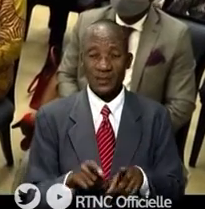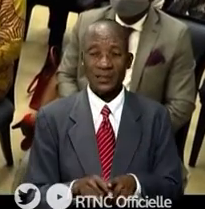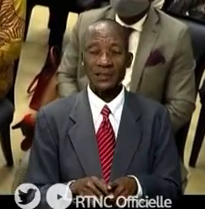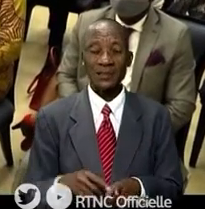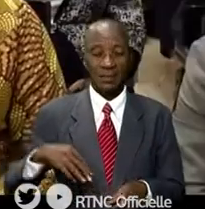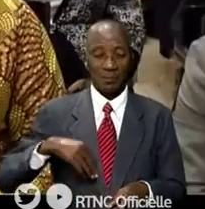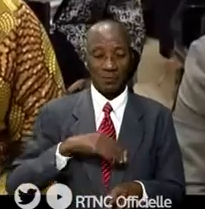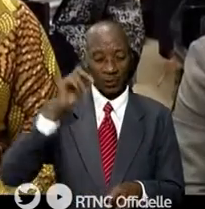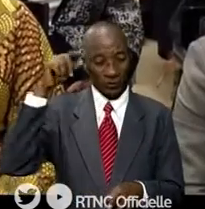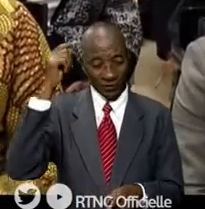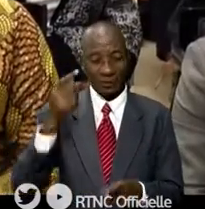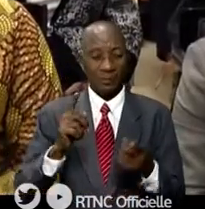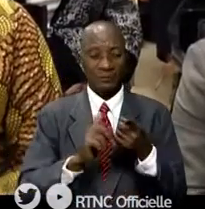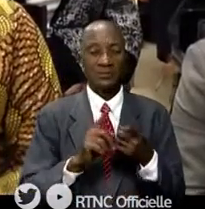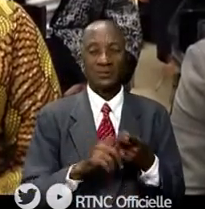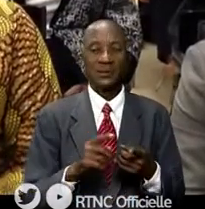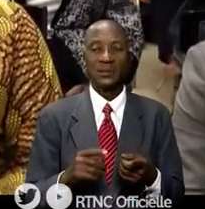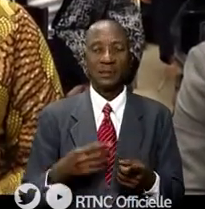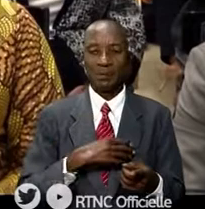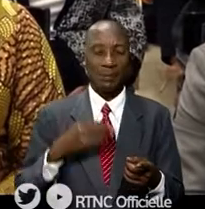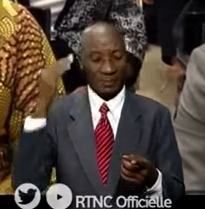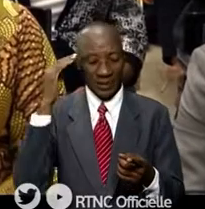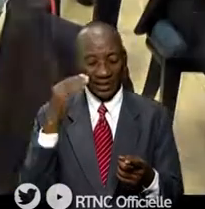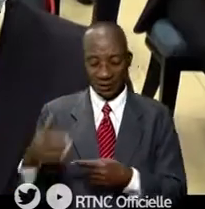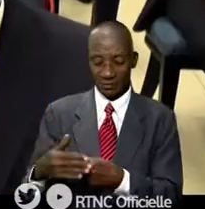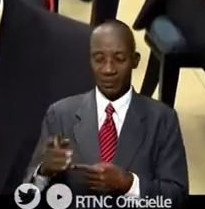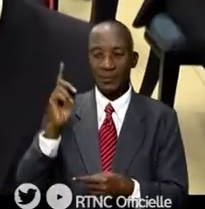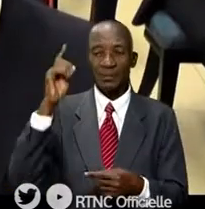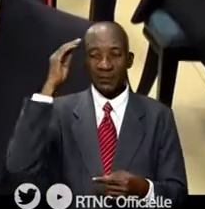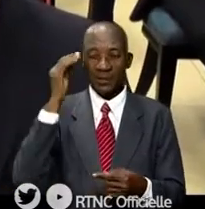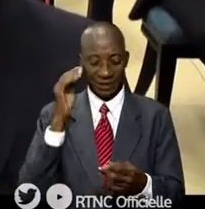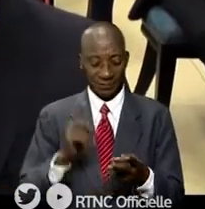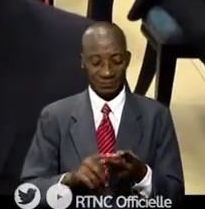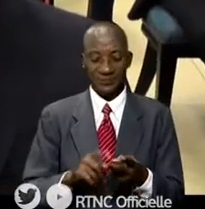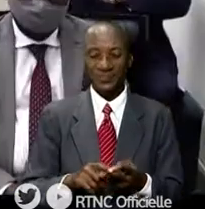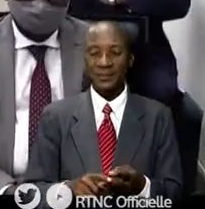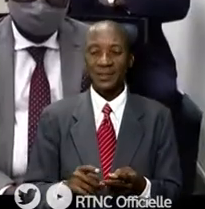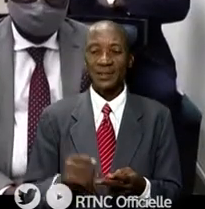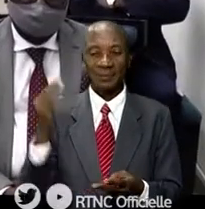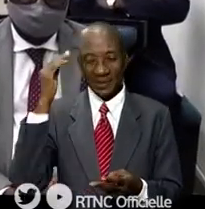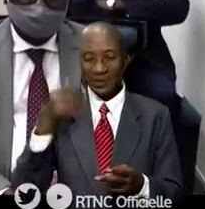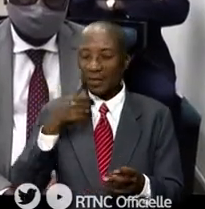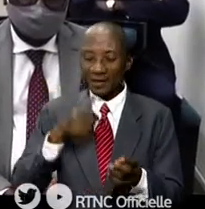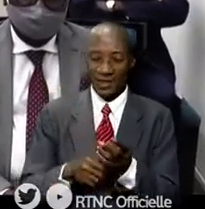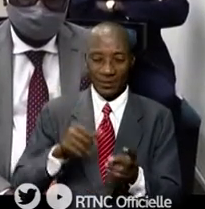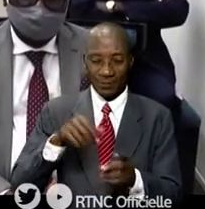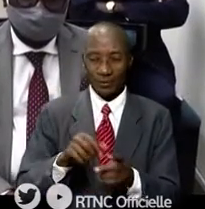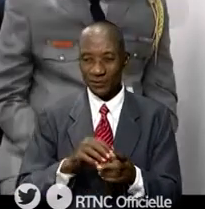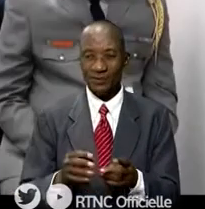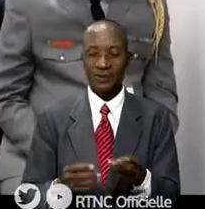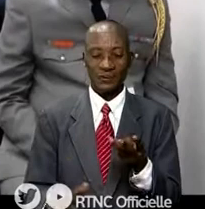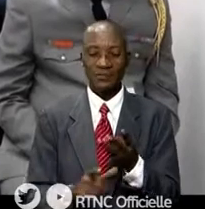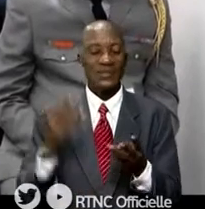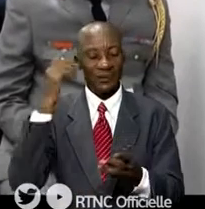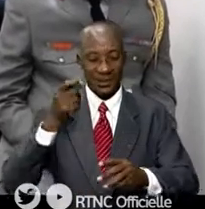quelques membres du gouvernement, tels que la ministre près le premier ministre, son collègue de PT Intic, le vice-ministre de la Justice et